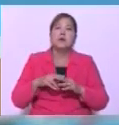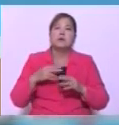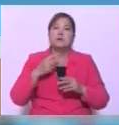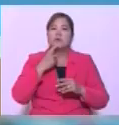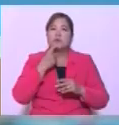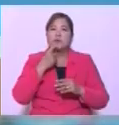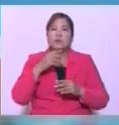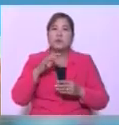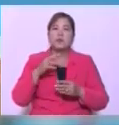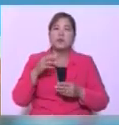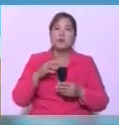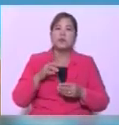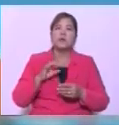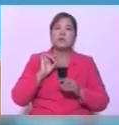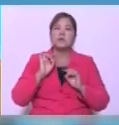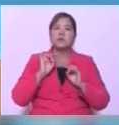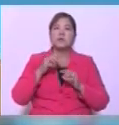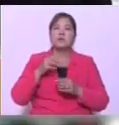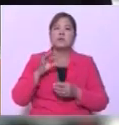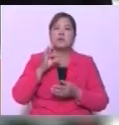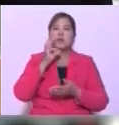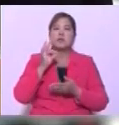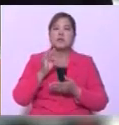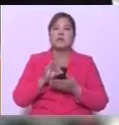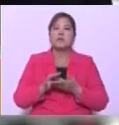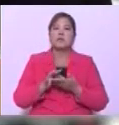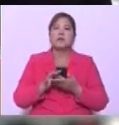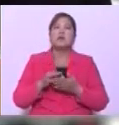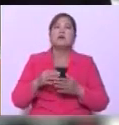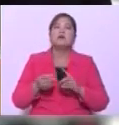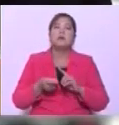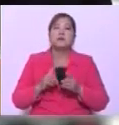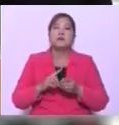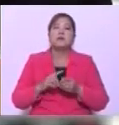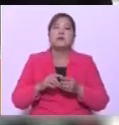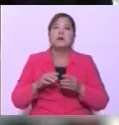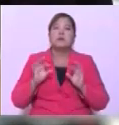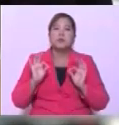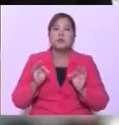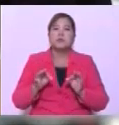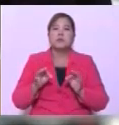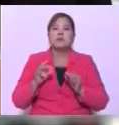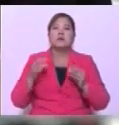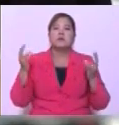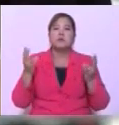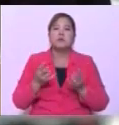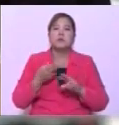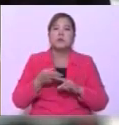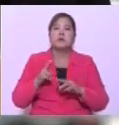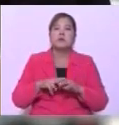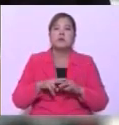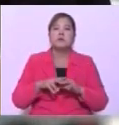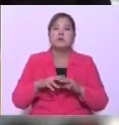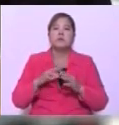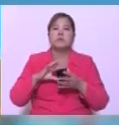но быть готовыми к ним и принимать превентивные меры обязательно нужно. Поэтому меры